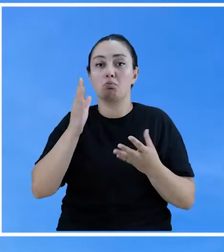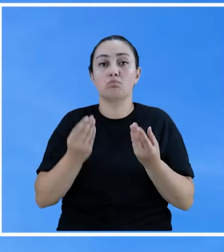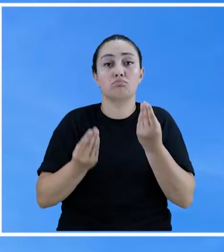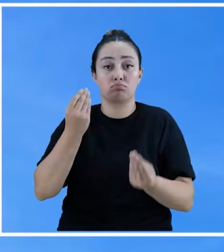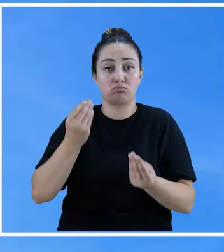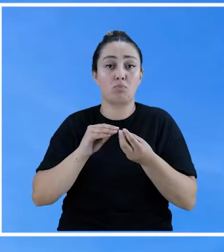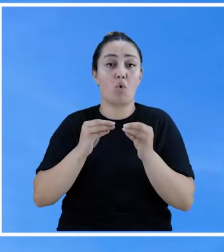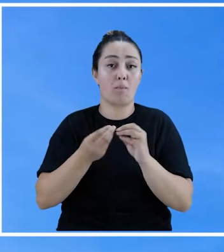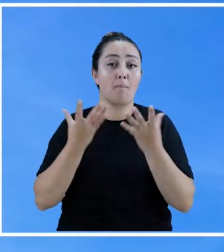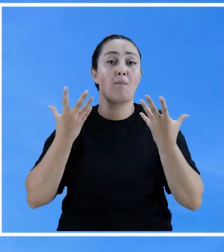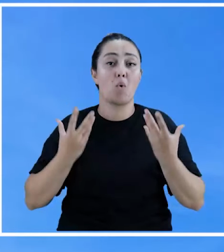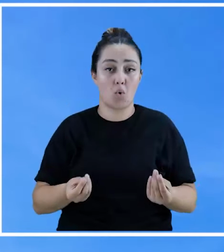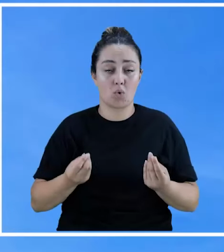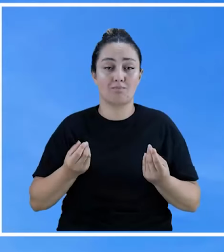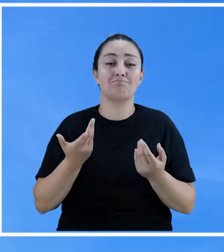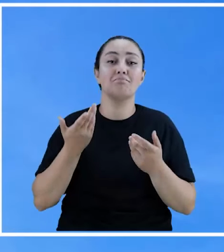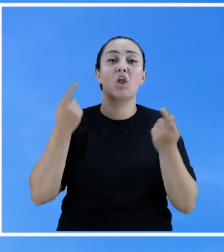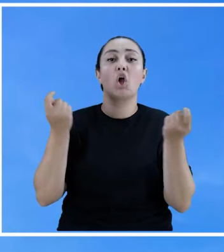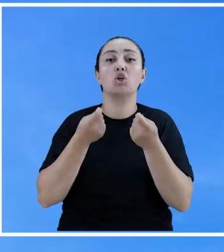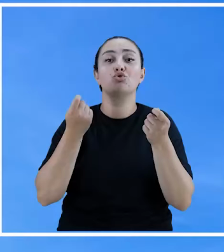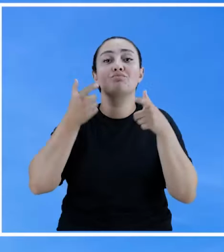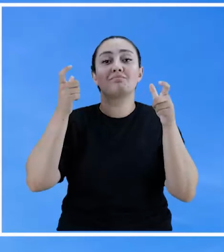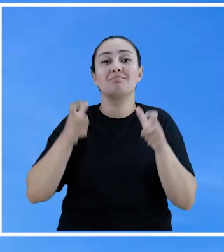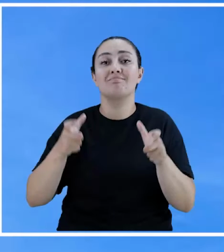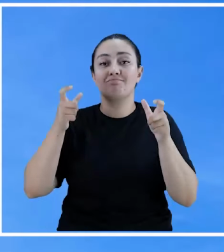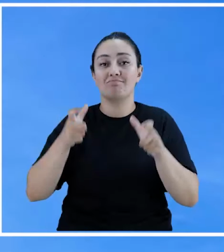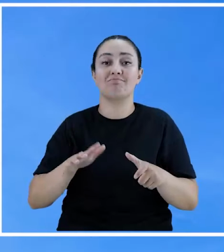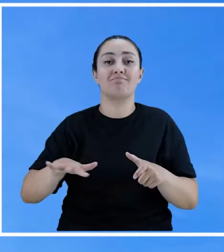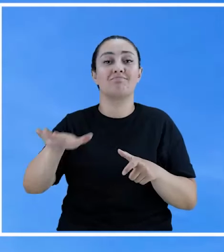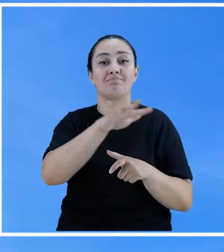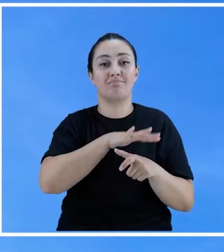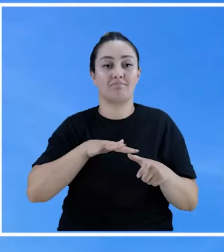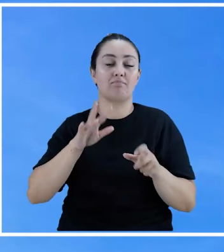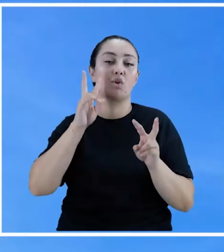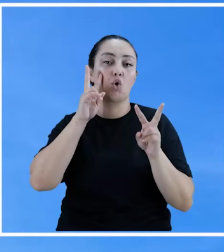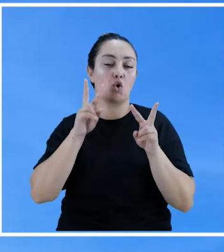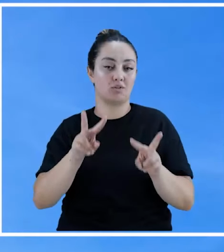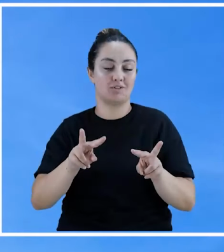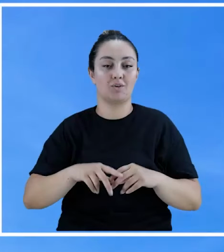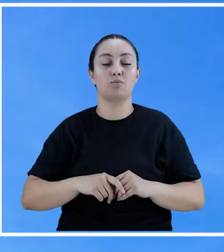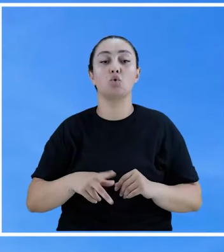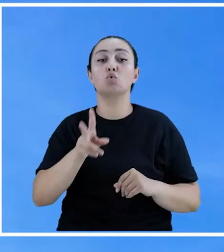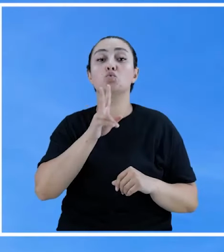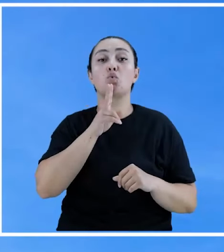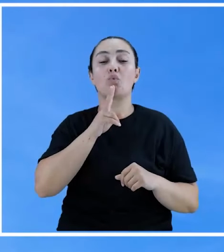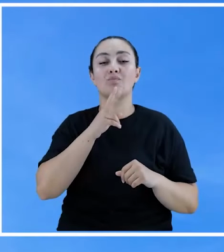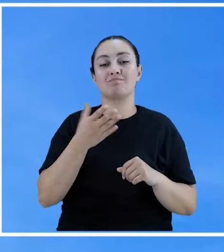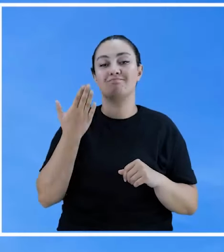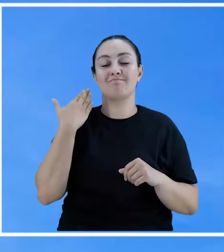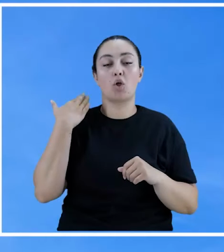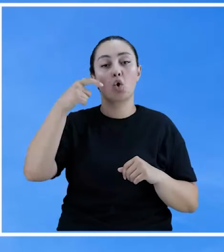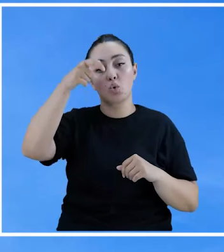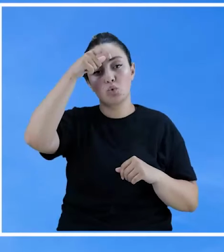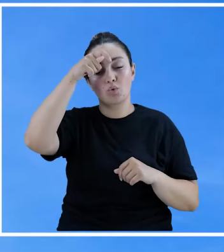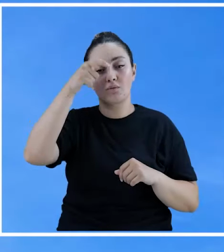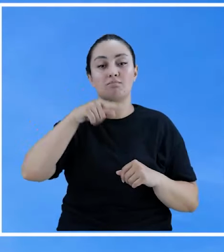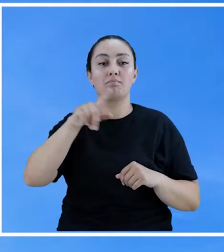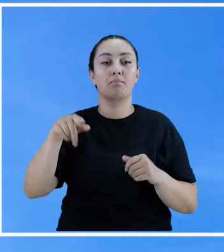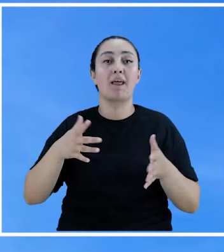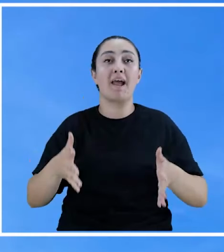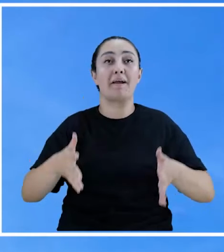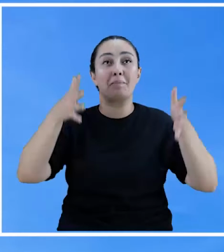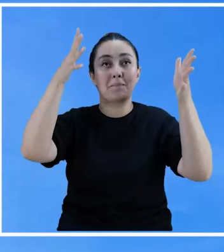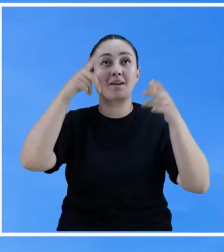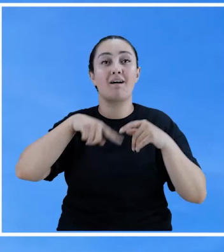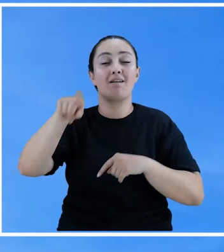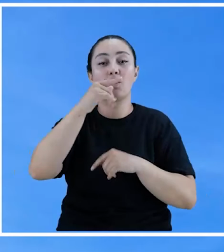da doğabiliyor. Fakat işletmeler de azami gayreti gösteriyorlar diyebilirim. Son yıllarda Türkiye'de yaşanan depremler